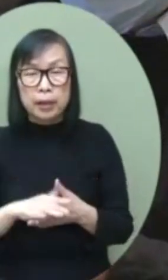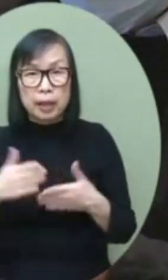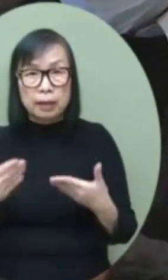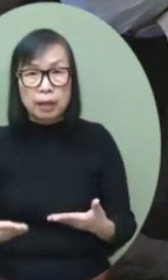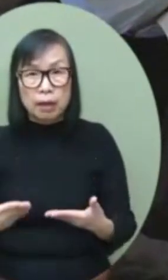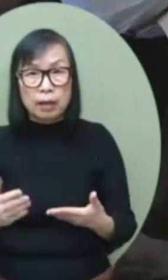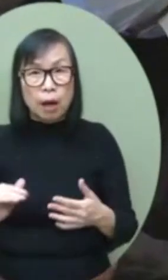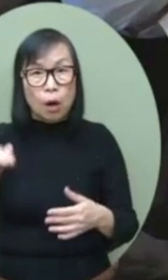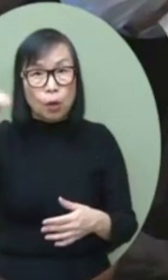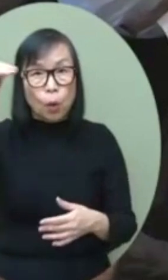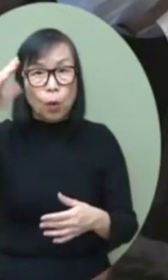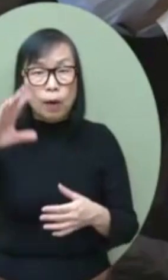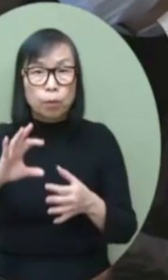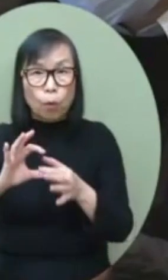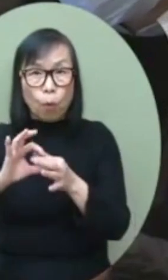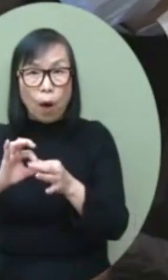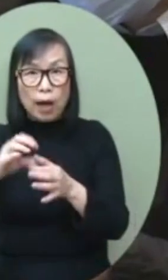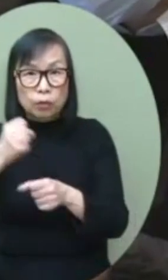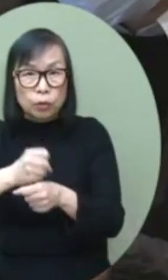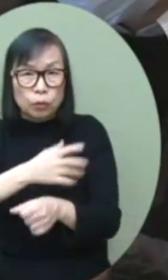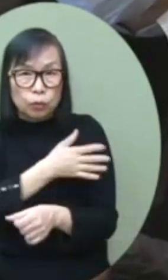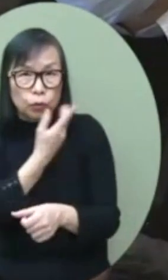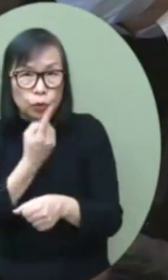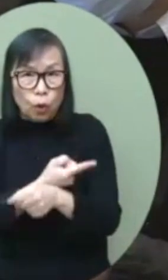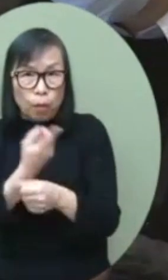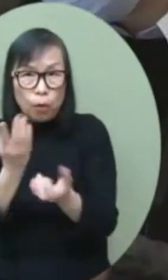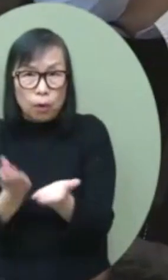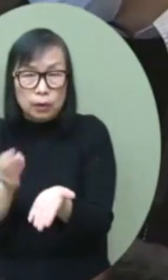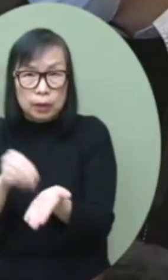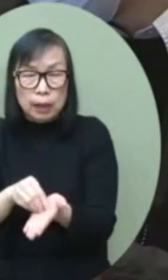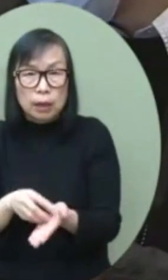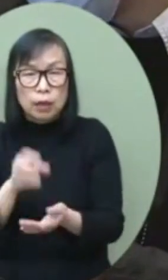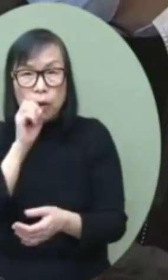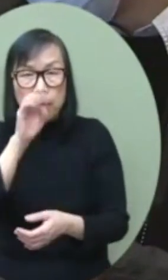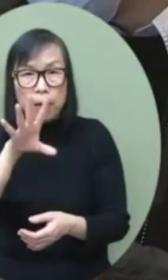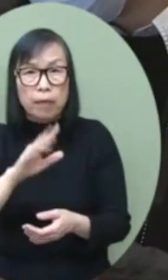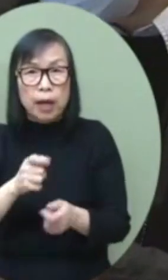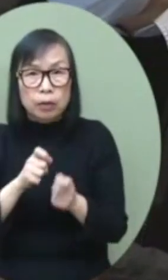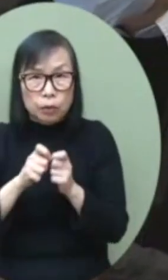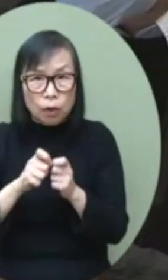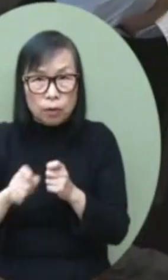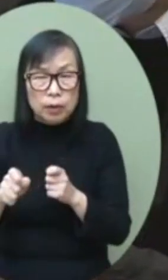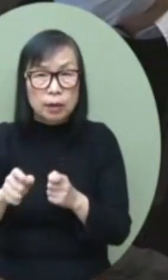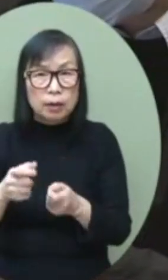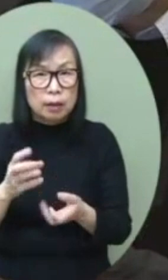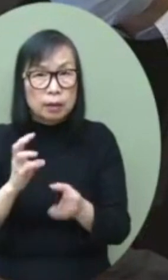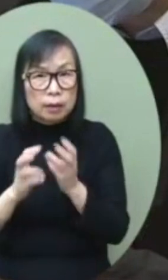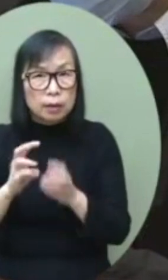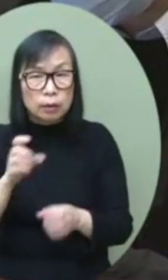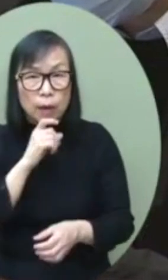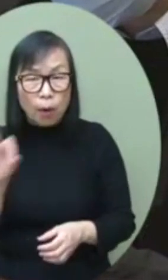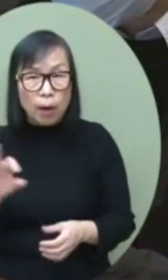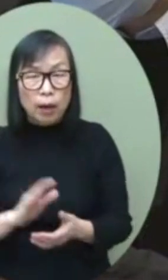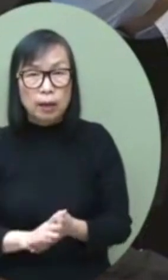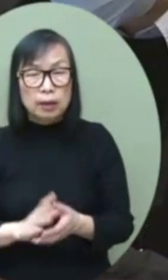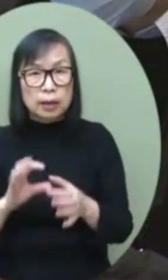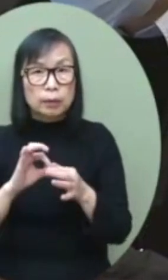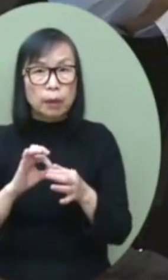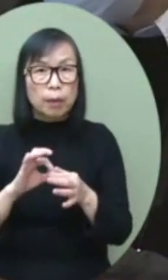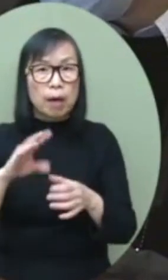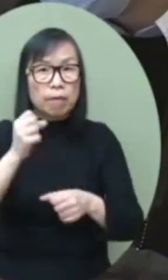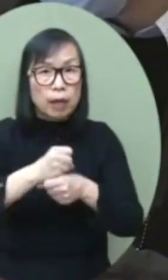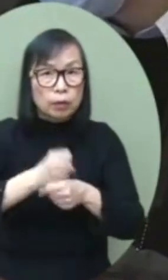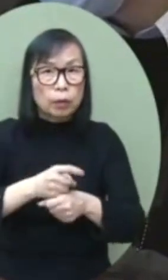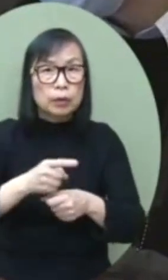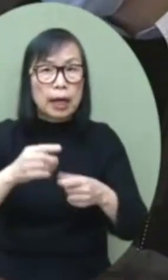有一位高級官員咧，就係、是。初步確診的，想問一下有沒有多少少詳情咁樣樣，即係佢涉及即係可能翻工嗰